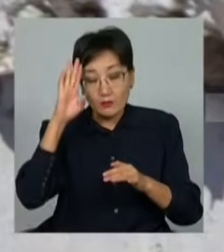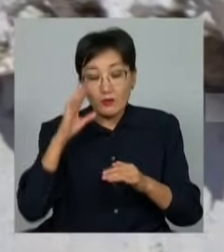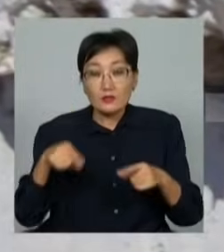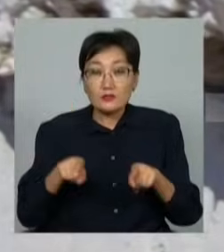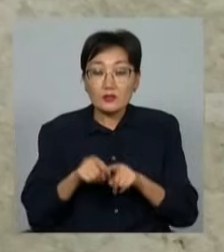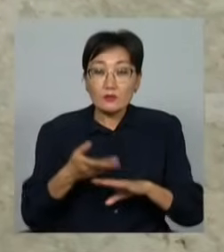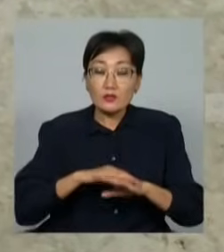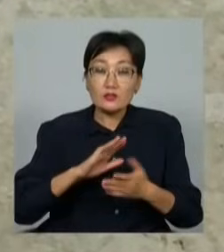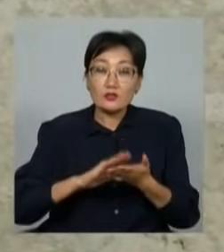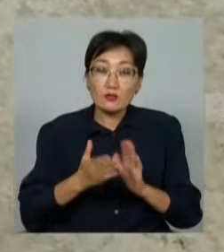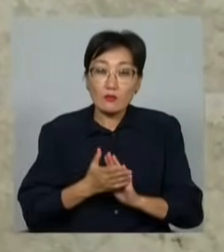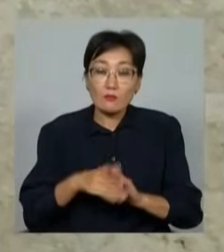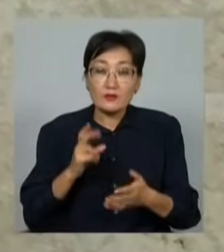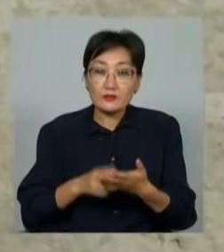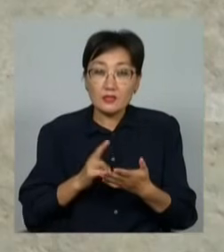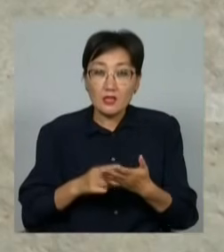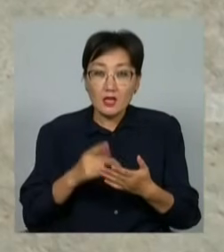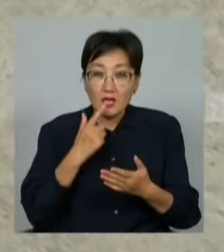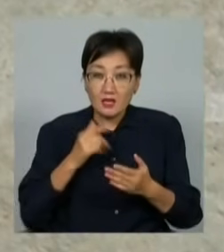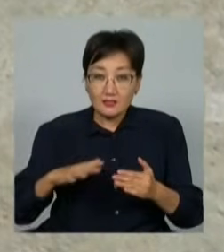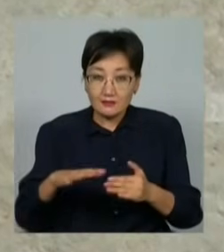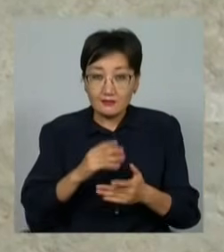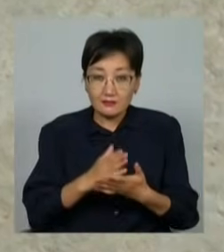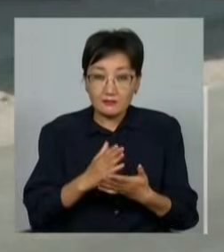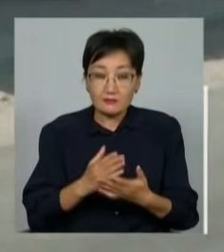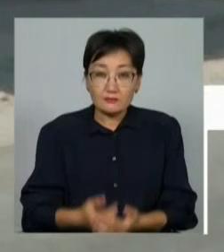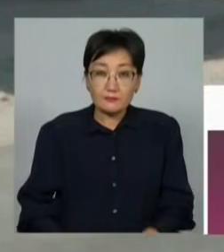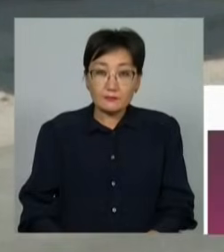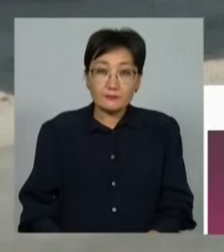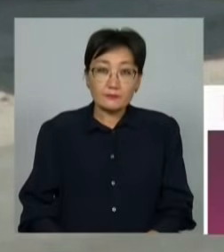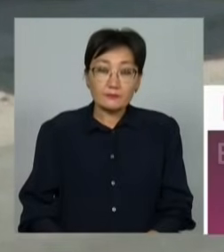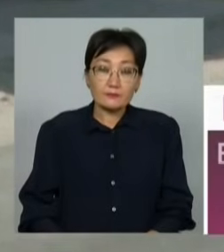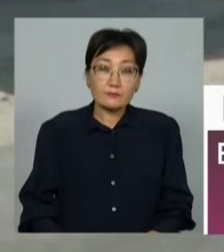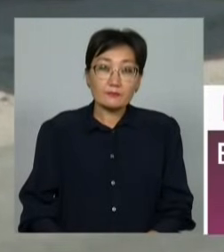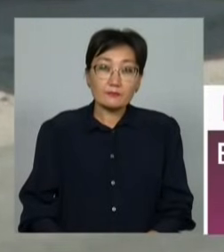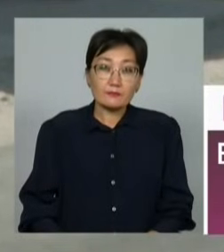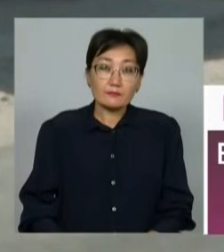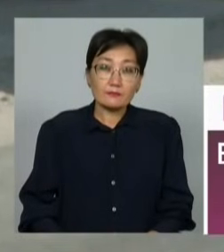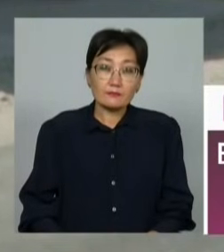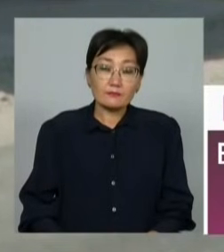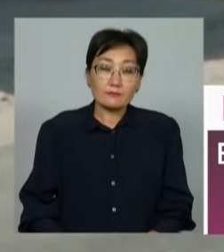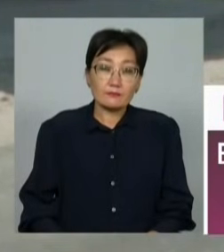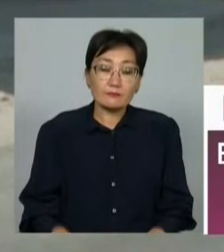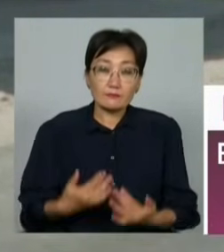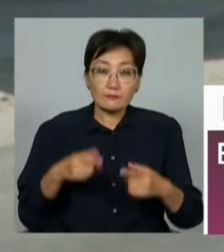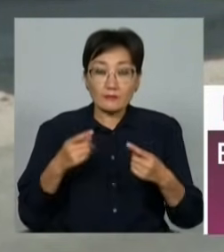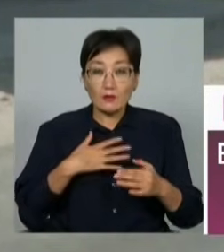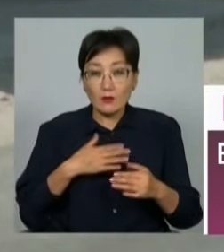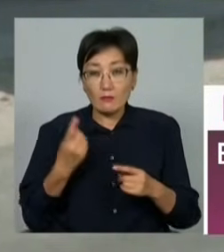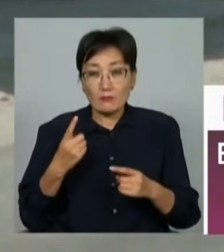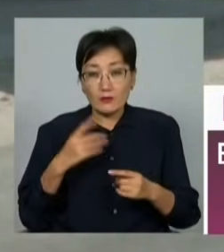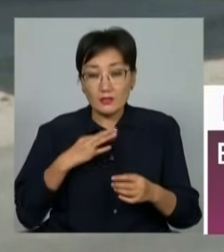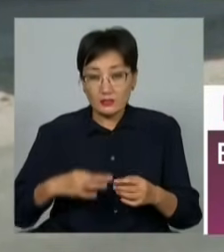жылатқан ауыр жағдайдың айғағы ретінде қан іздері ғана қалған. Мен енді бір баламнан ажырап отырмын. Мен енді басқа да балаларым